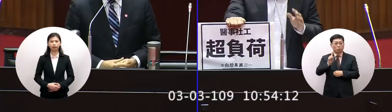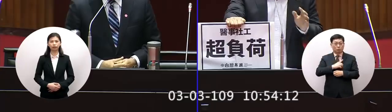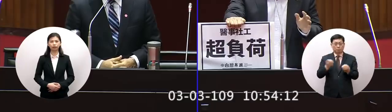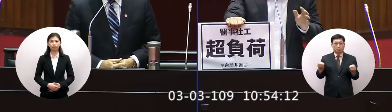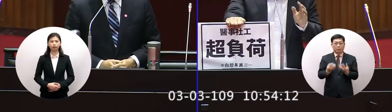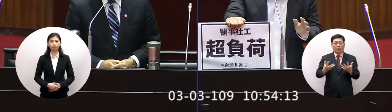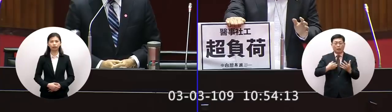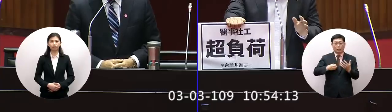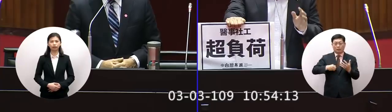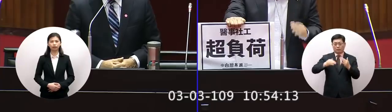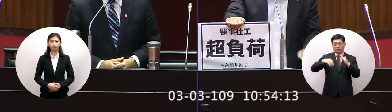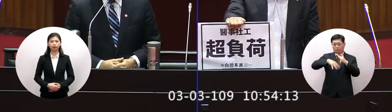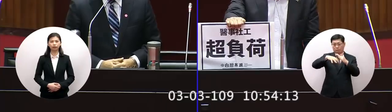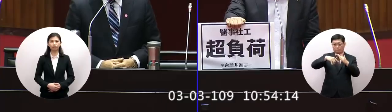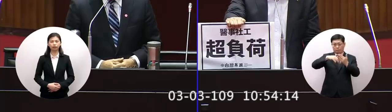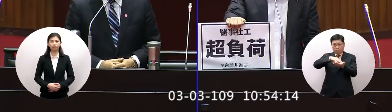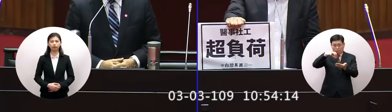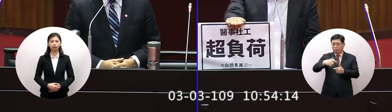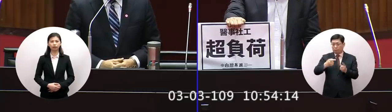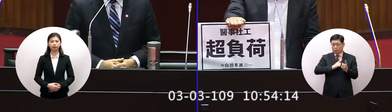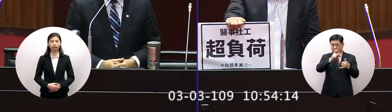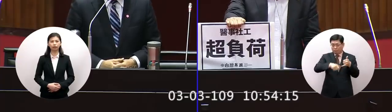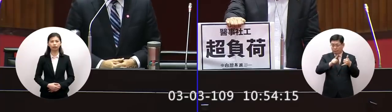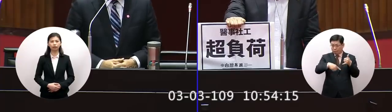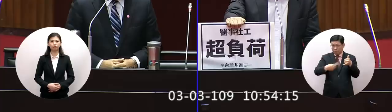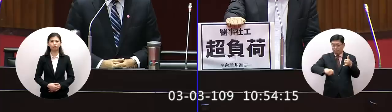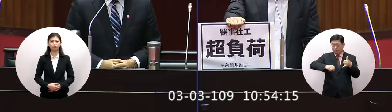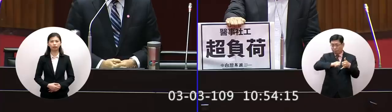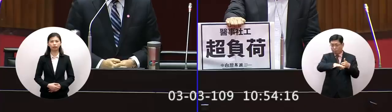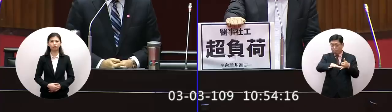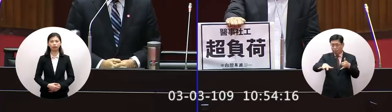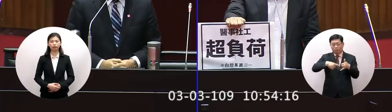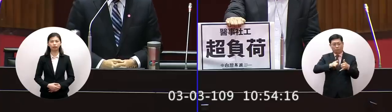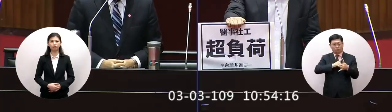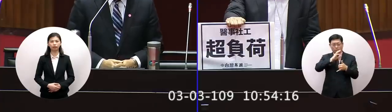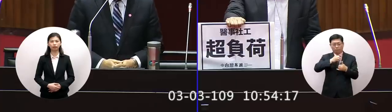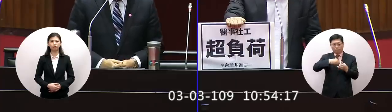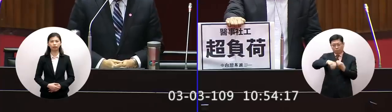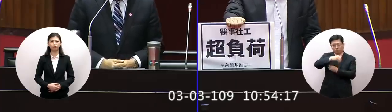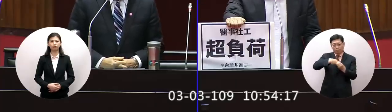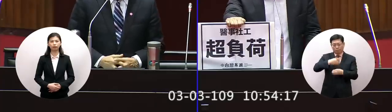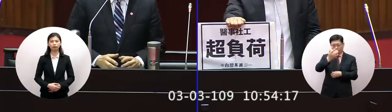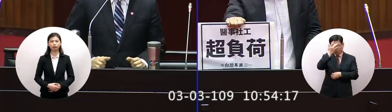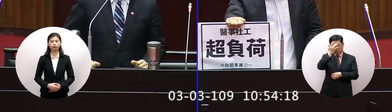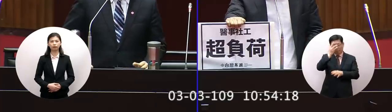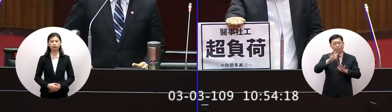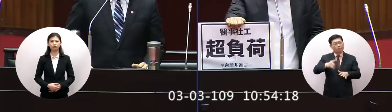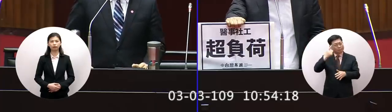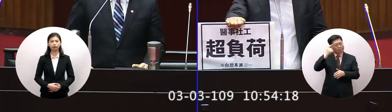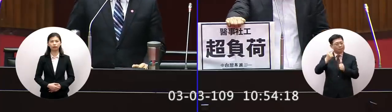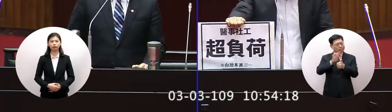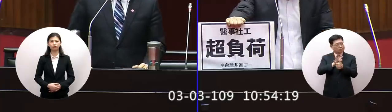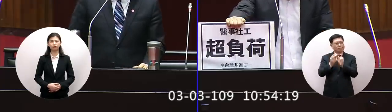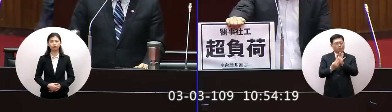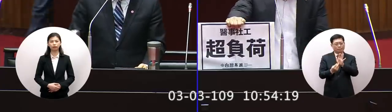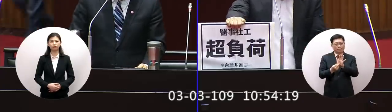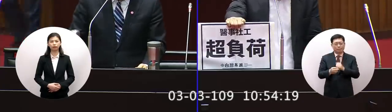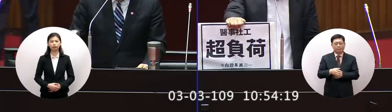代志的话，规间病院吼不只是伊个人，规间病院的调度拢会出现问题。所以呢，直接想要听讲一挂话